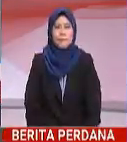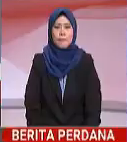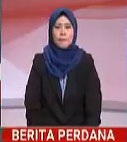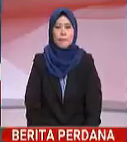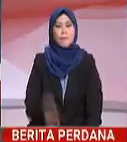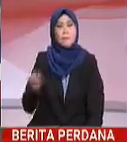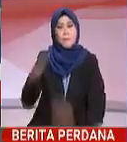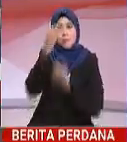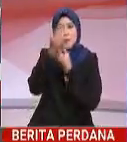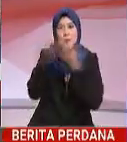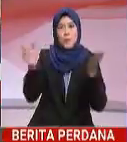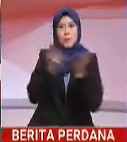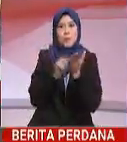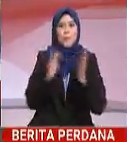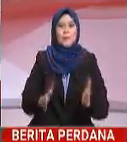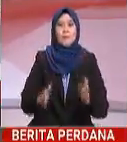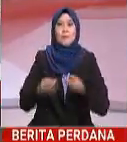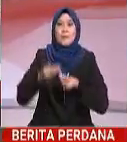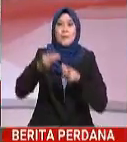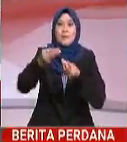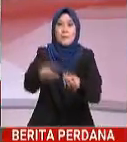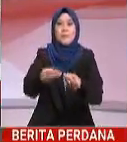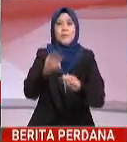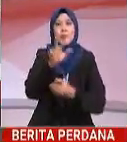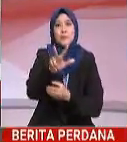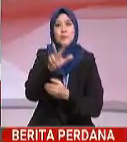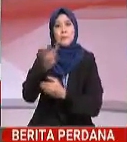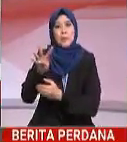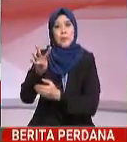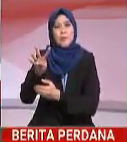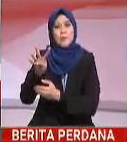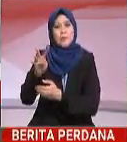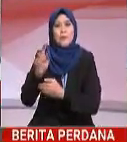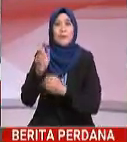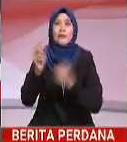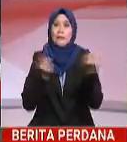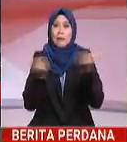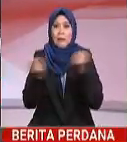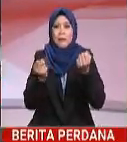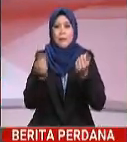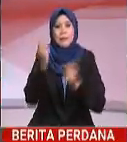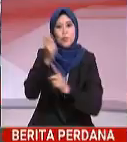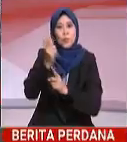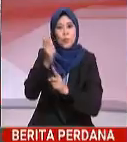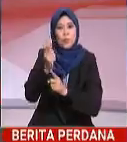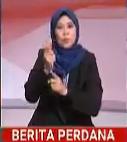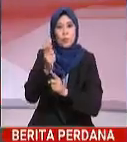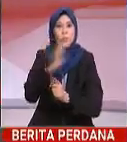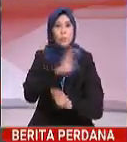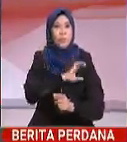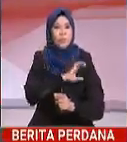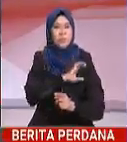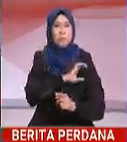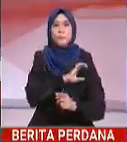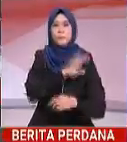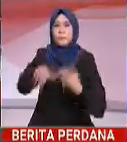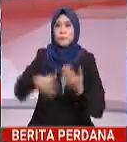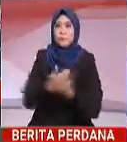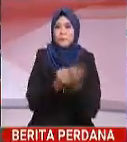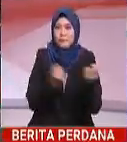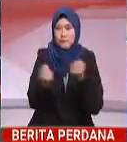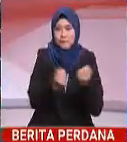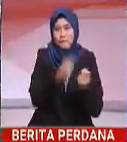Beliau bercakap kepada media selepas majlis penyerahan 34 buah Toyota Hilux kepada polis ketinggian Johor. Semua kenderaan